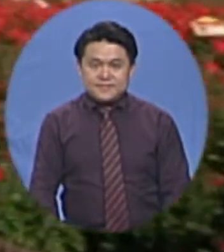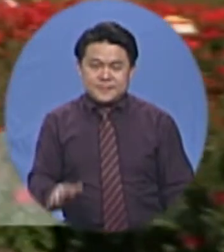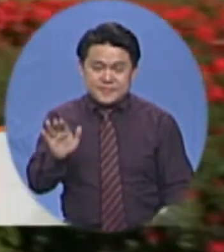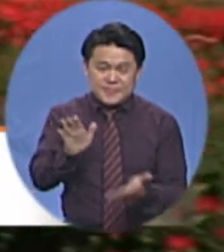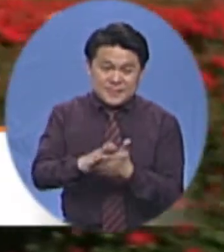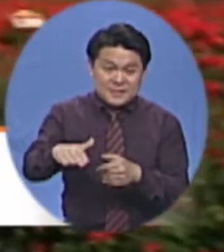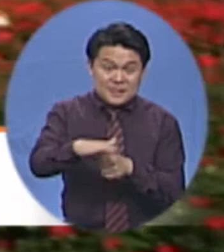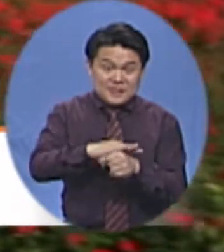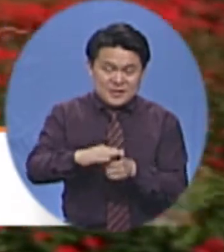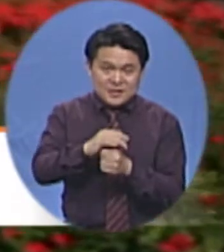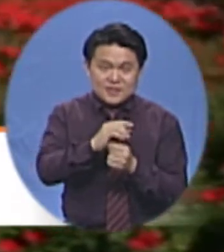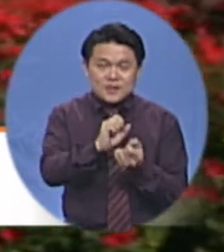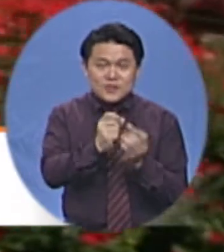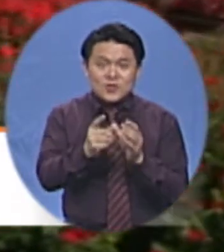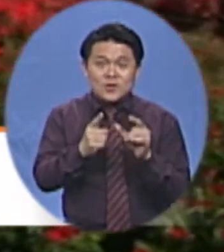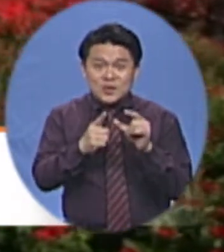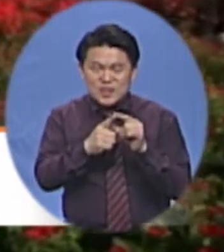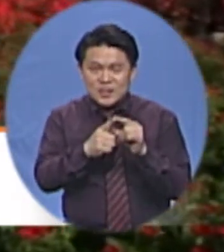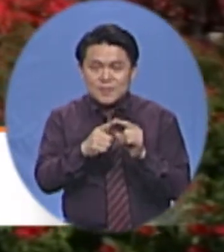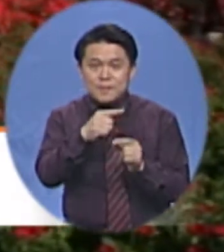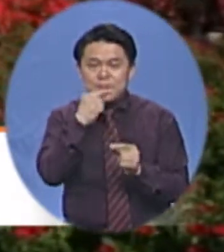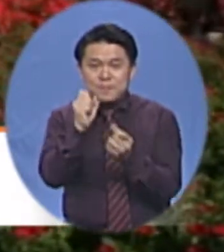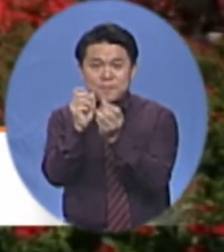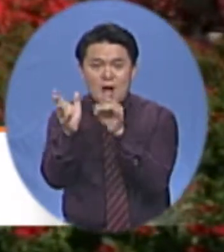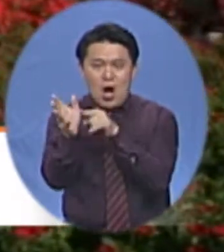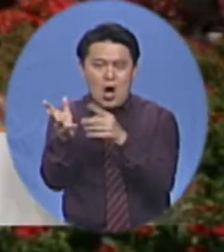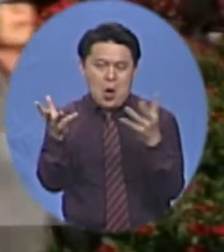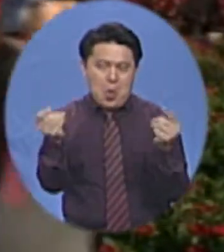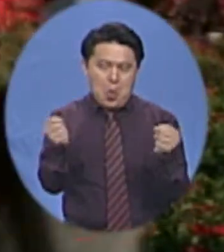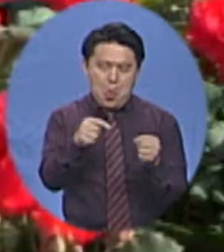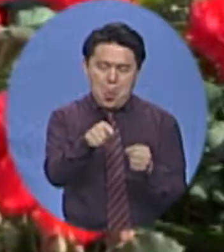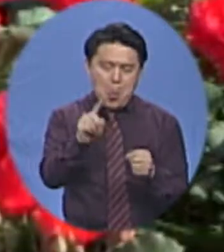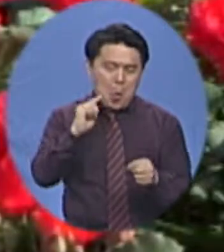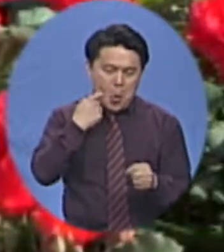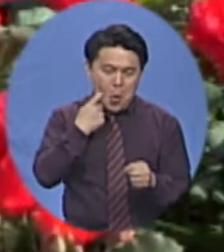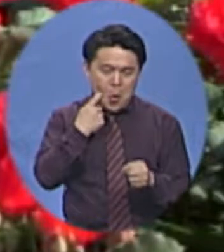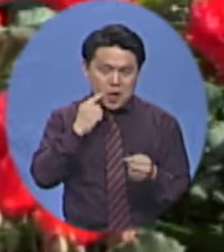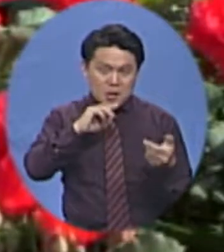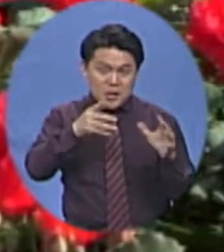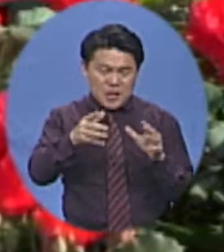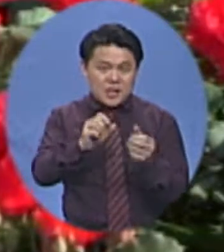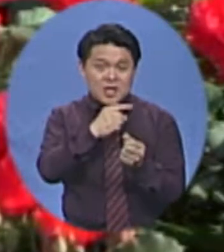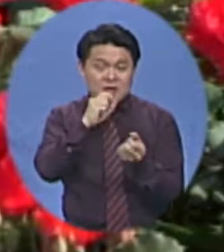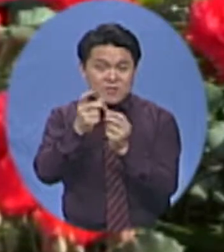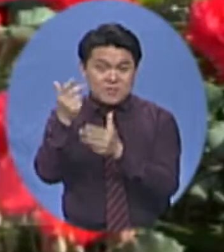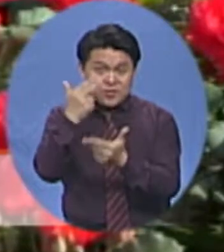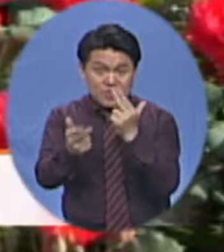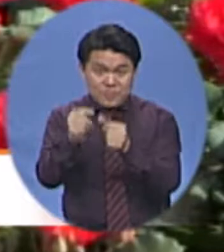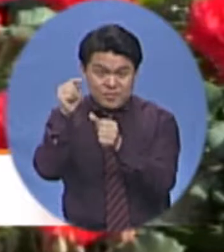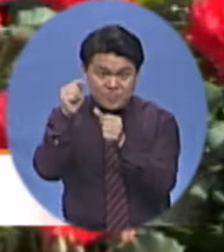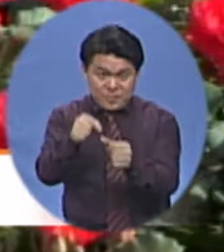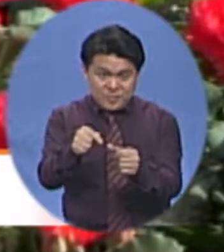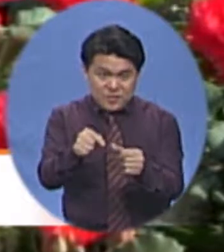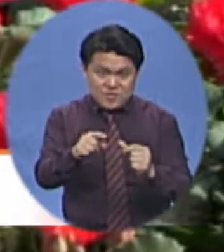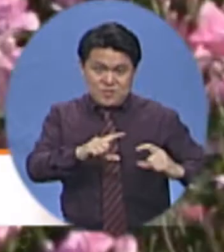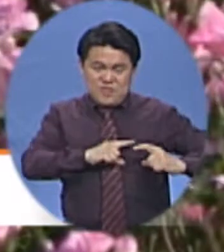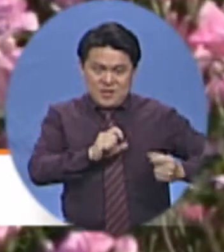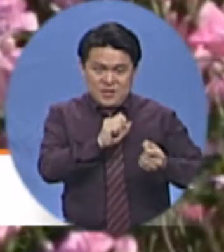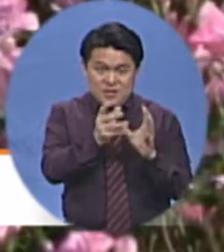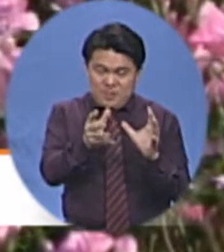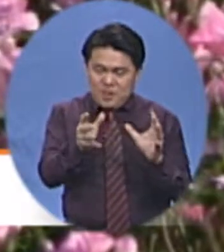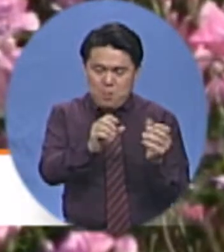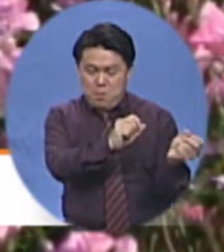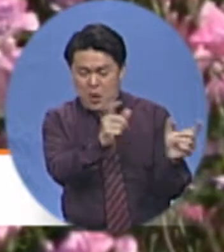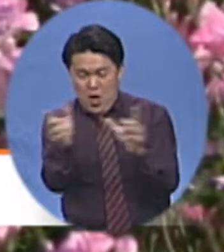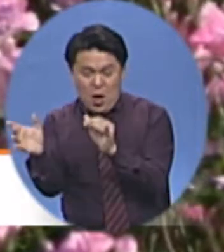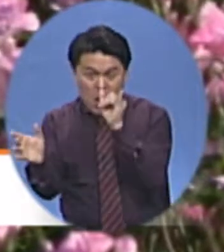정열적인 사랑의 꽃말인 빨간 장미가 탐스럽게 피었습니다. 세계장미협회에서 선정한 명예장미도 화사한